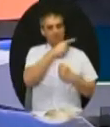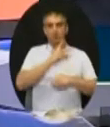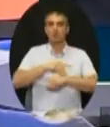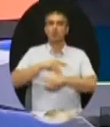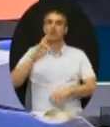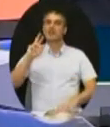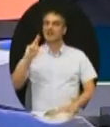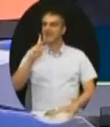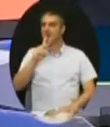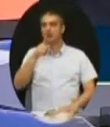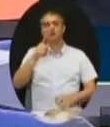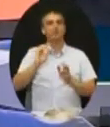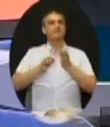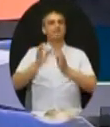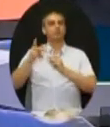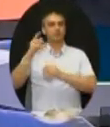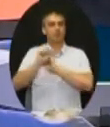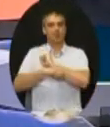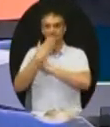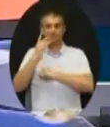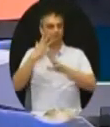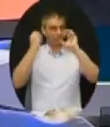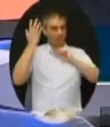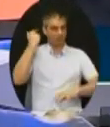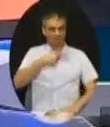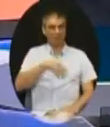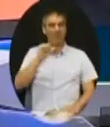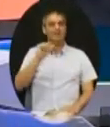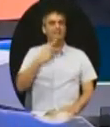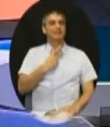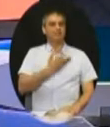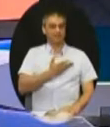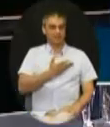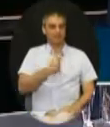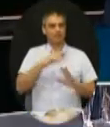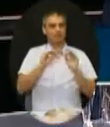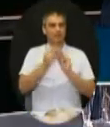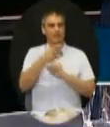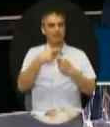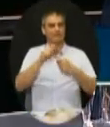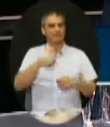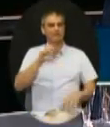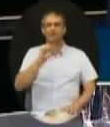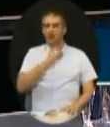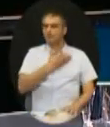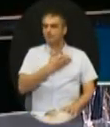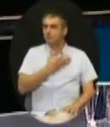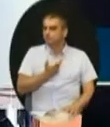רננה קידר מהפקולטה למשפטים של האוניברסיטה העברית והשגריר לשעבר אבי פזנר. נתחיל איתך חברת הכנסת